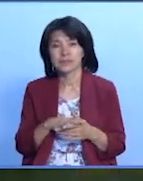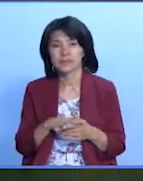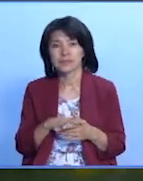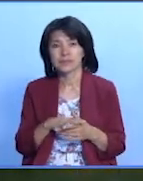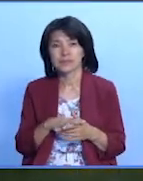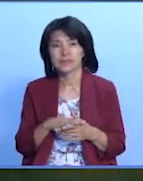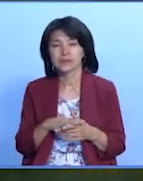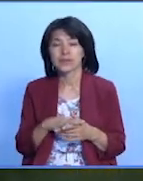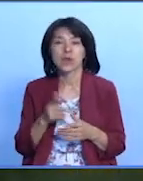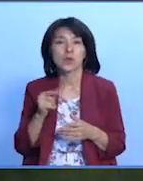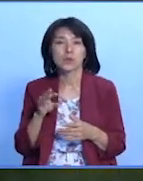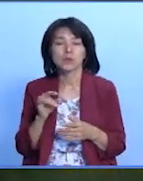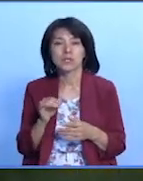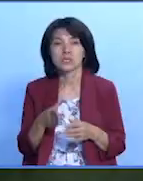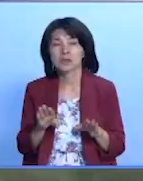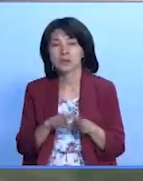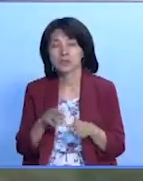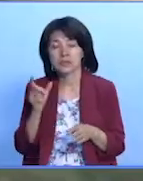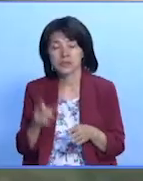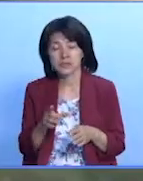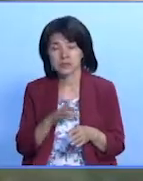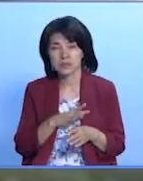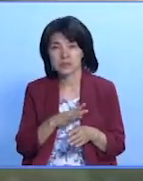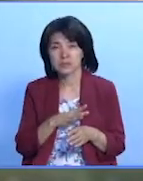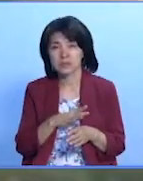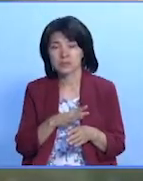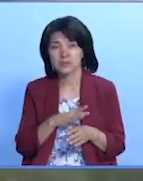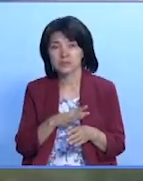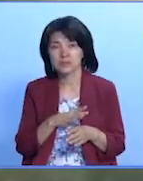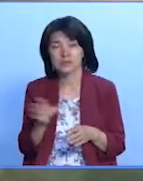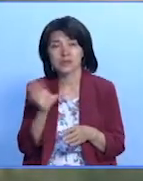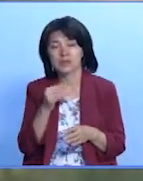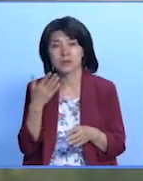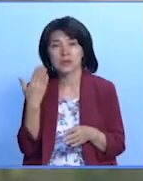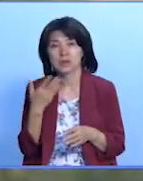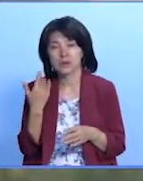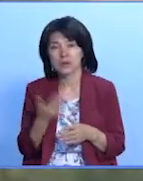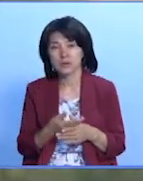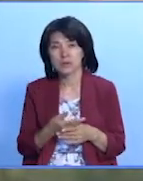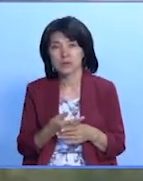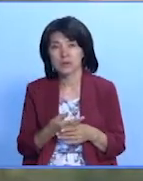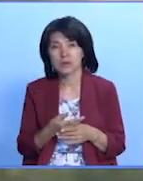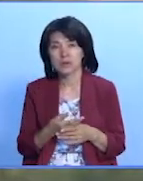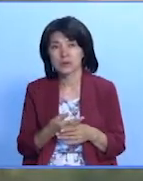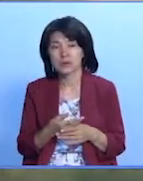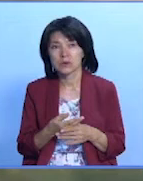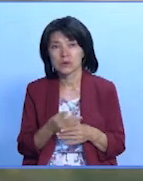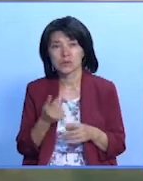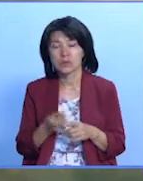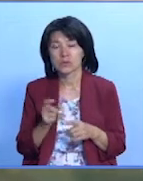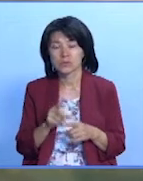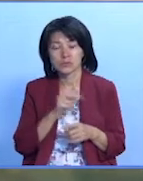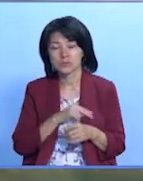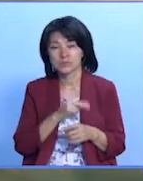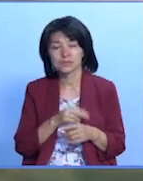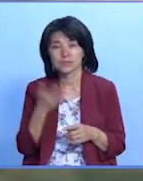извиняюсь. Так Гульбаршин Хасеновна был такой человек. У нее все было легко. С ней было легко очень